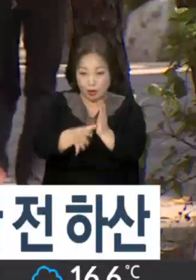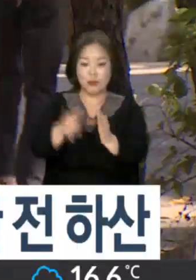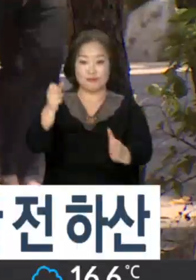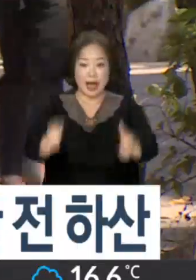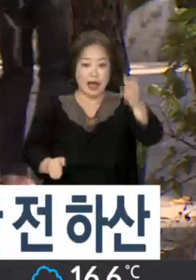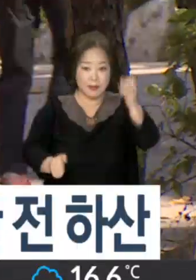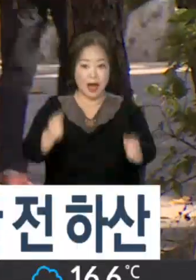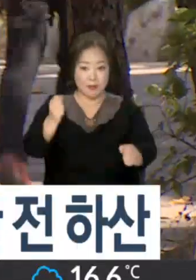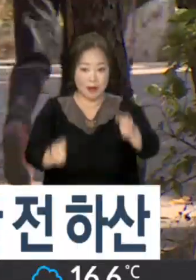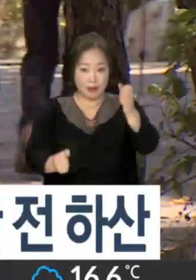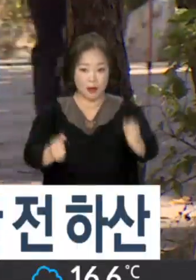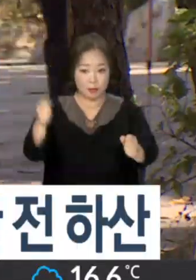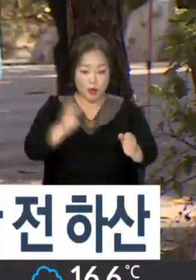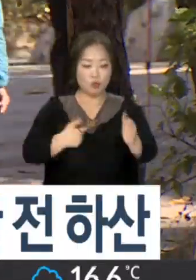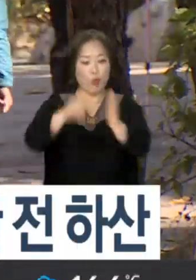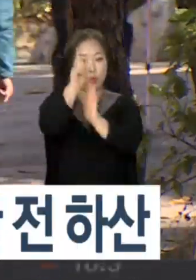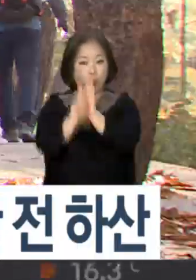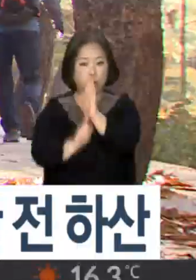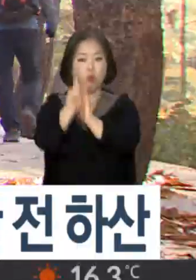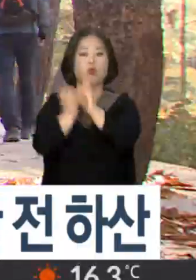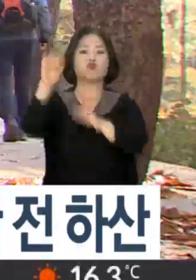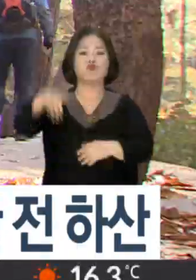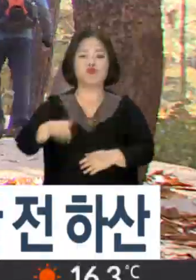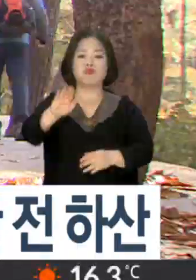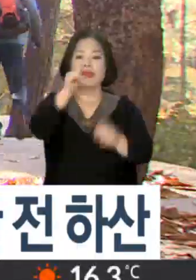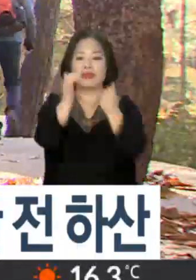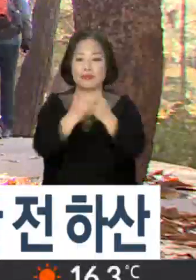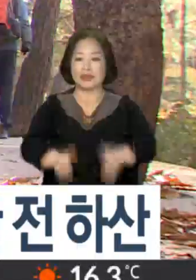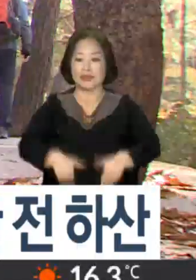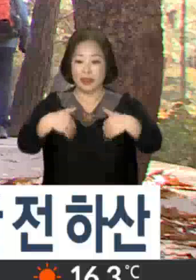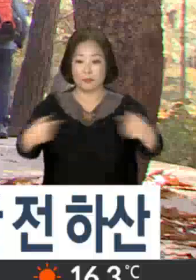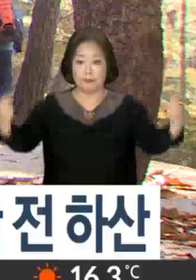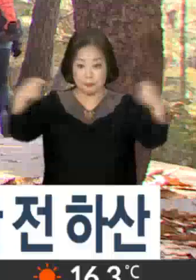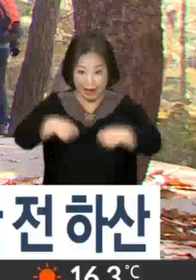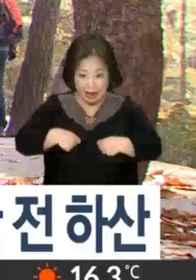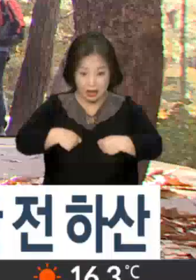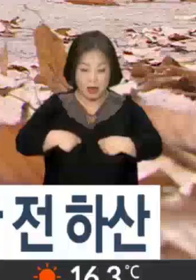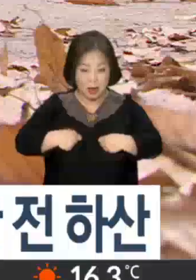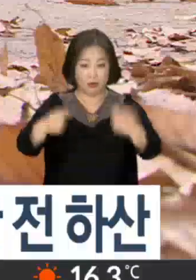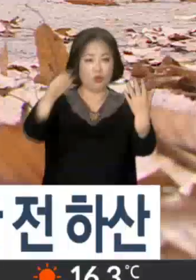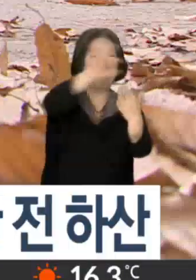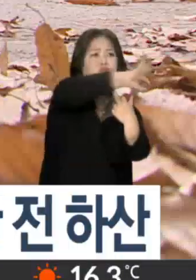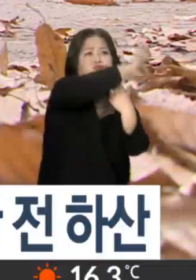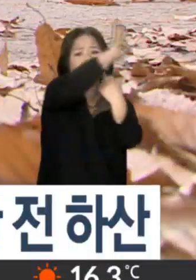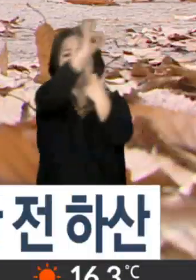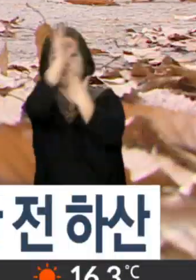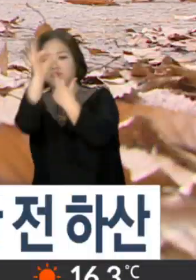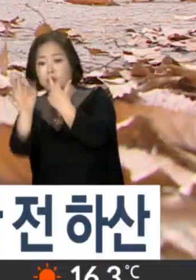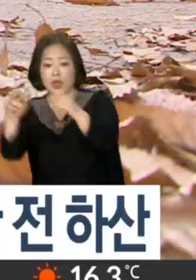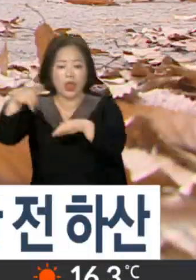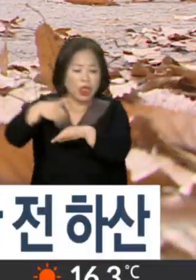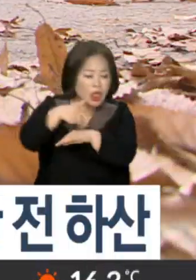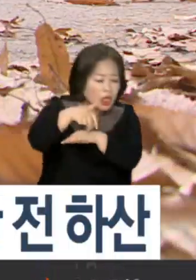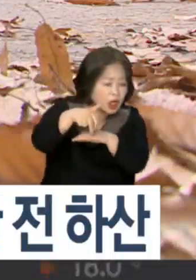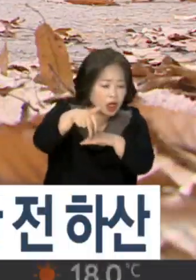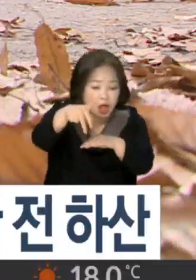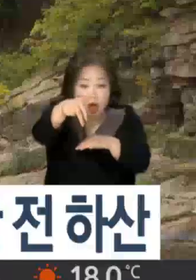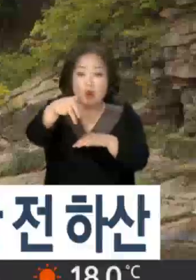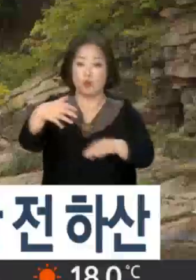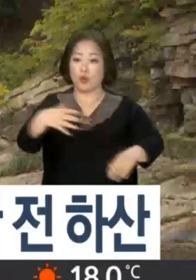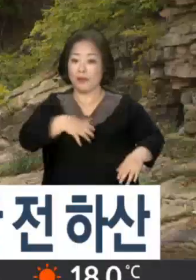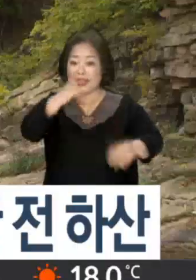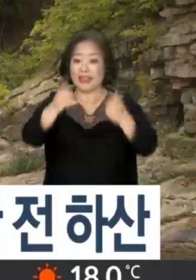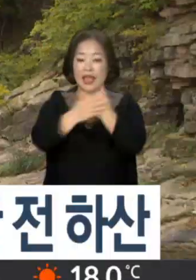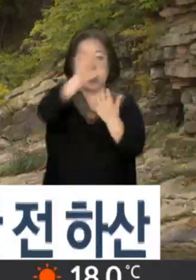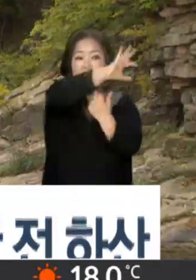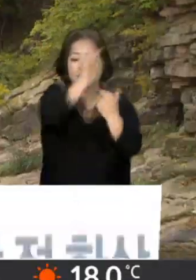여벌의 옷을 준비하는 것이 좋습니다. 또 일몰 후에는 실족 사고 위험이 커지는 만큼 적어도 해가 지기 두세